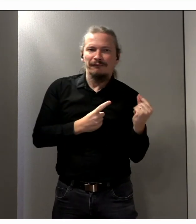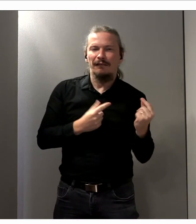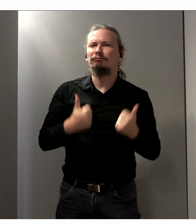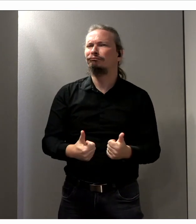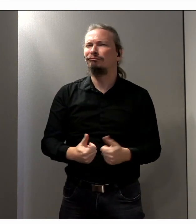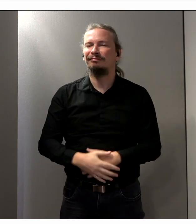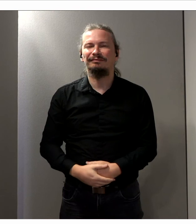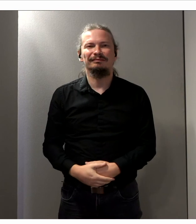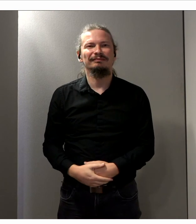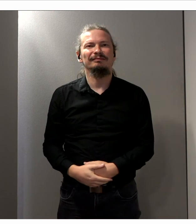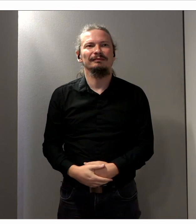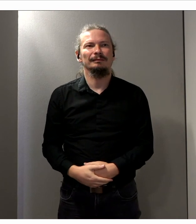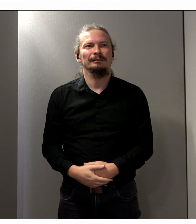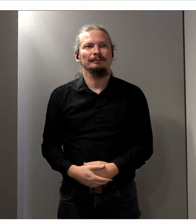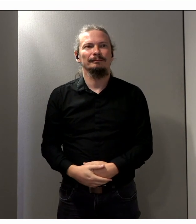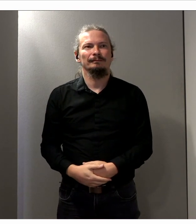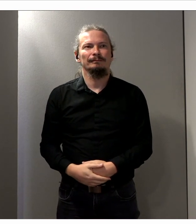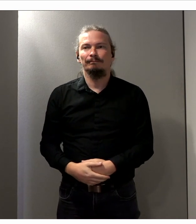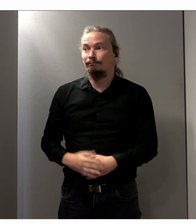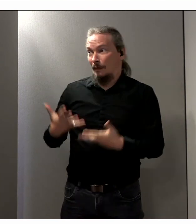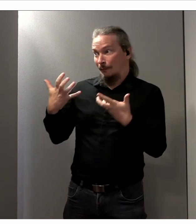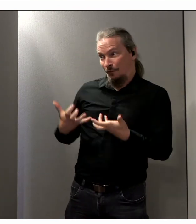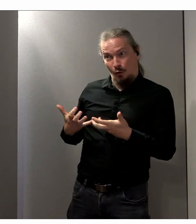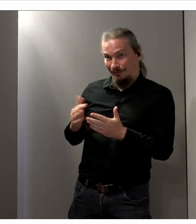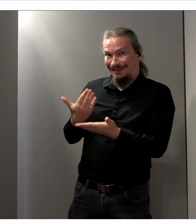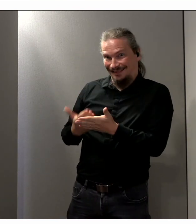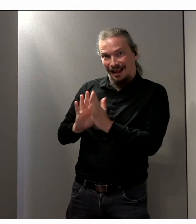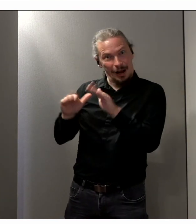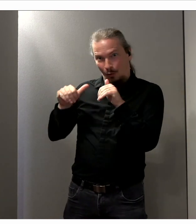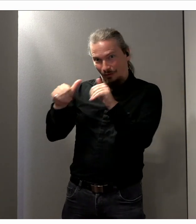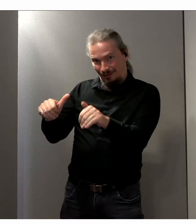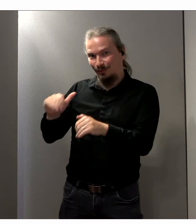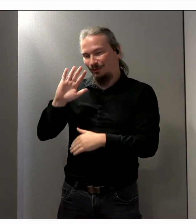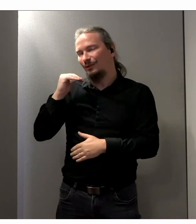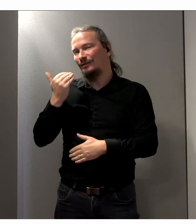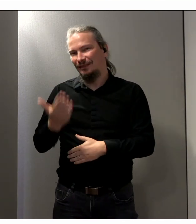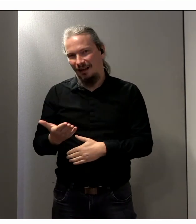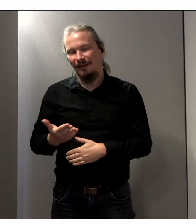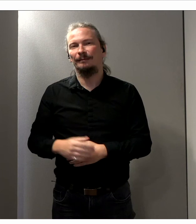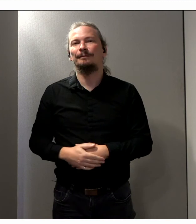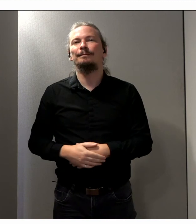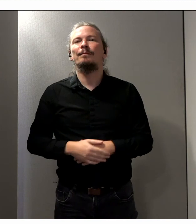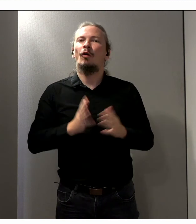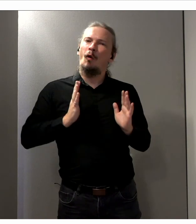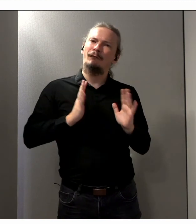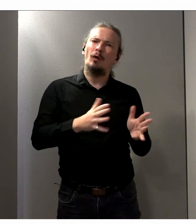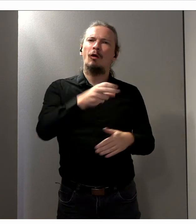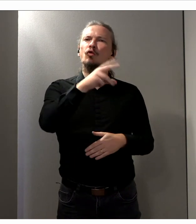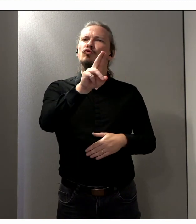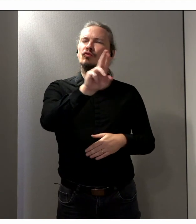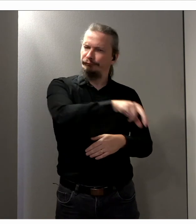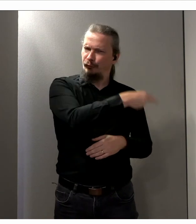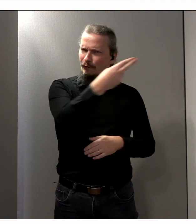duo. Souhaitant poursuivre sur cette dynamique, après le volontariat à